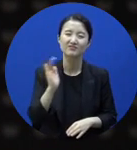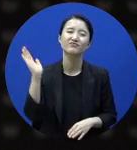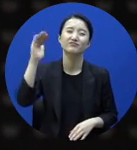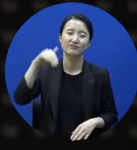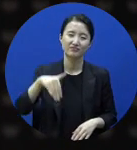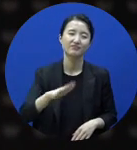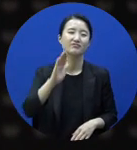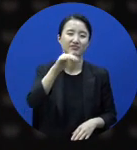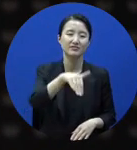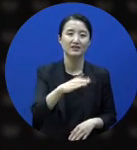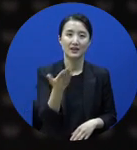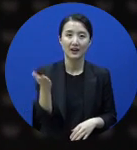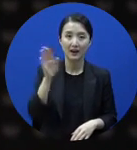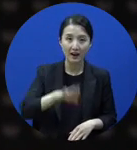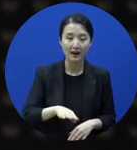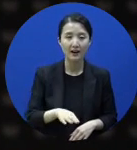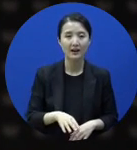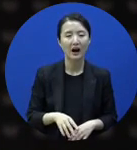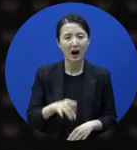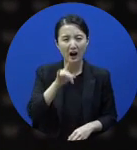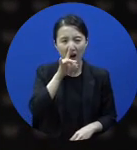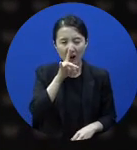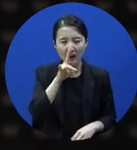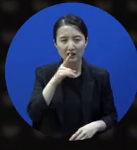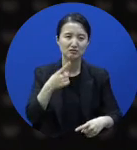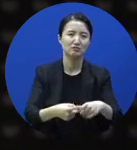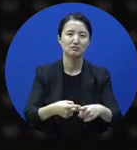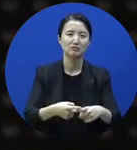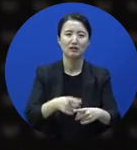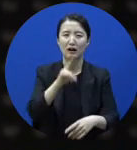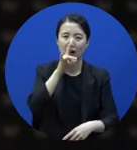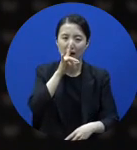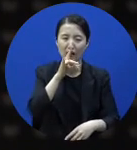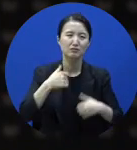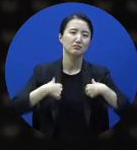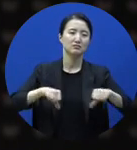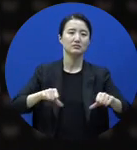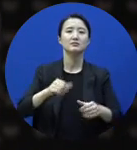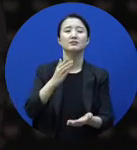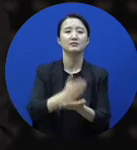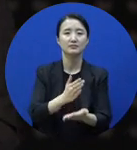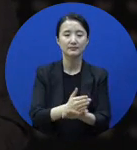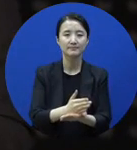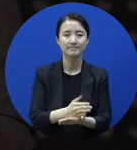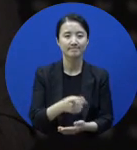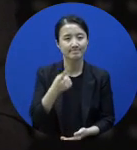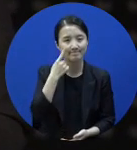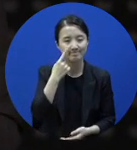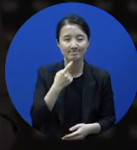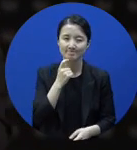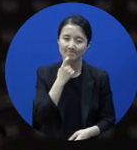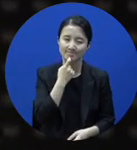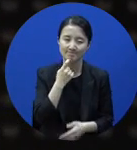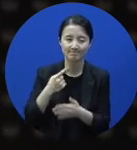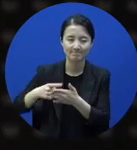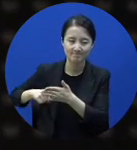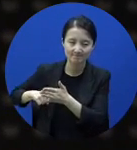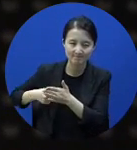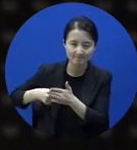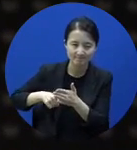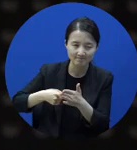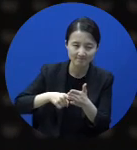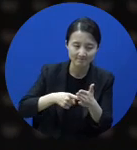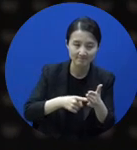있다 뜻보다는 계속 내가 이끌고 가야 되는 상황들이 있어요. 그래서 하나 둘 변화들을 저는 되게 많이 시도했고